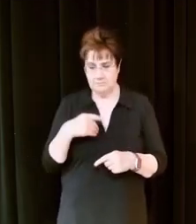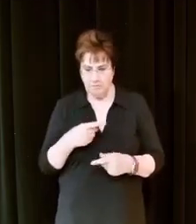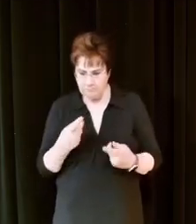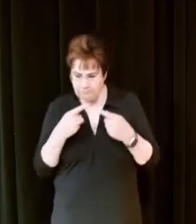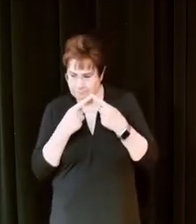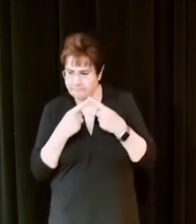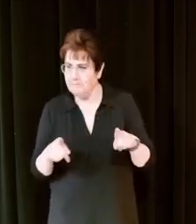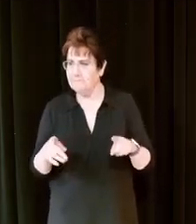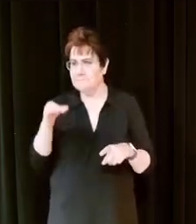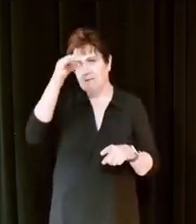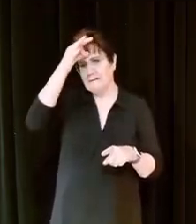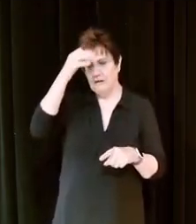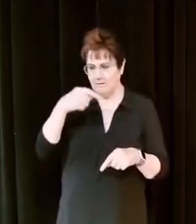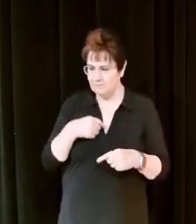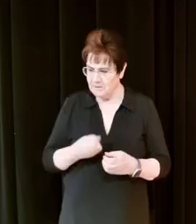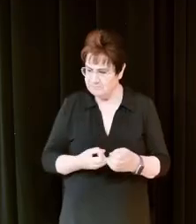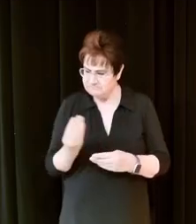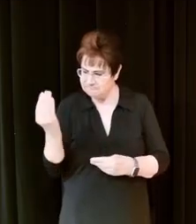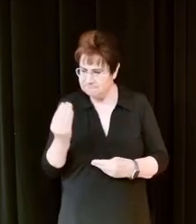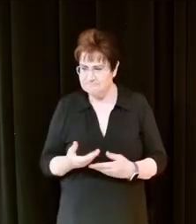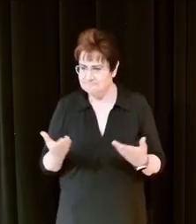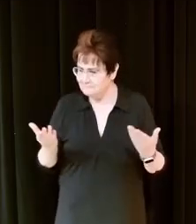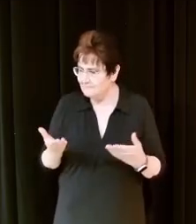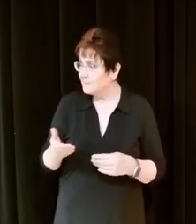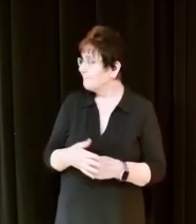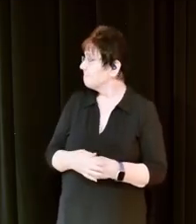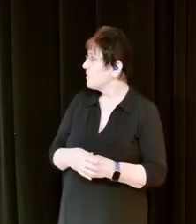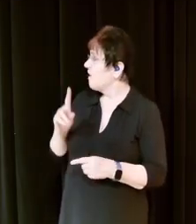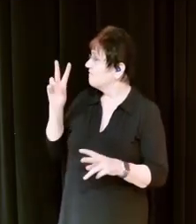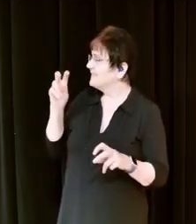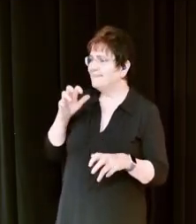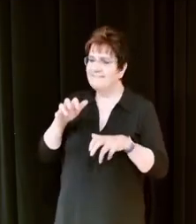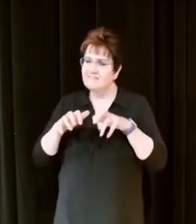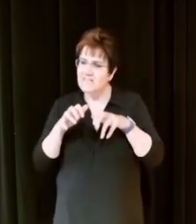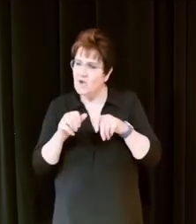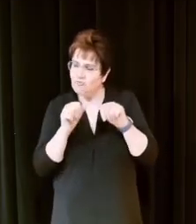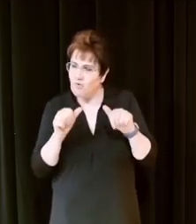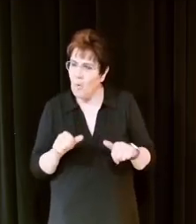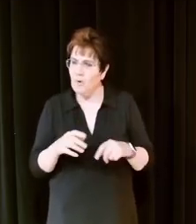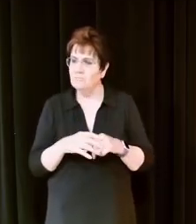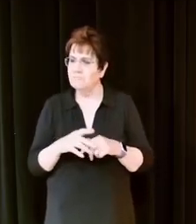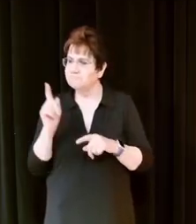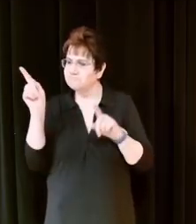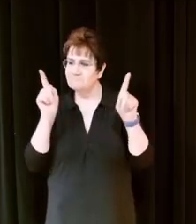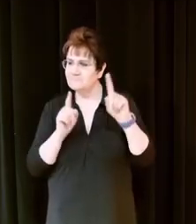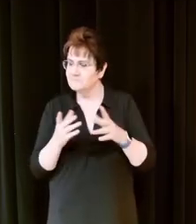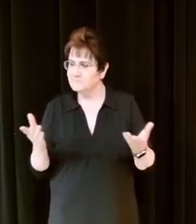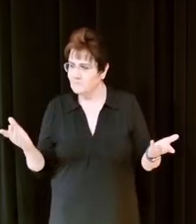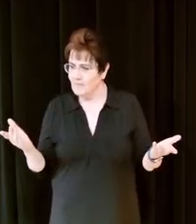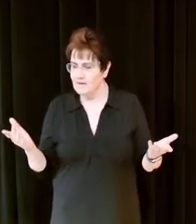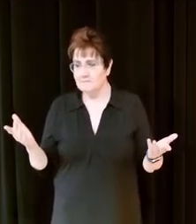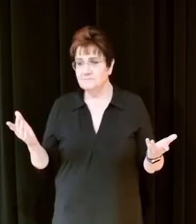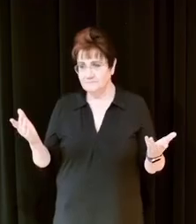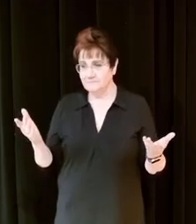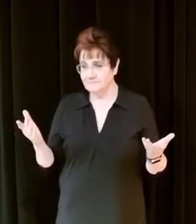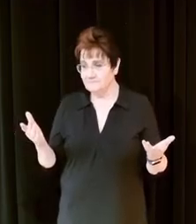eigentlich gemalt, sehr merkwürdig. Also hier so ein bisschen so eine tierhafte Form, hier auch, hier oben auch. Das hat sie, deswegen habe ich das